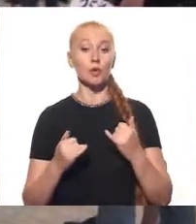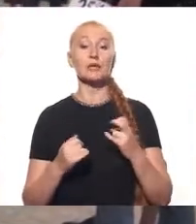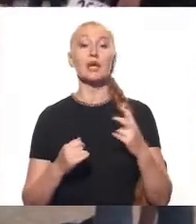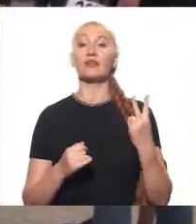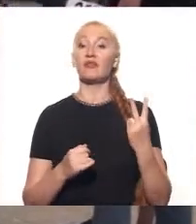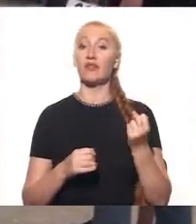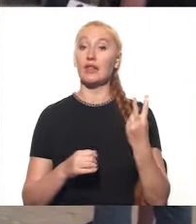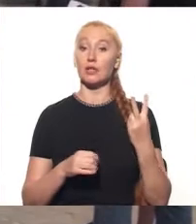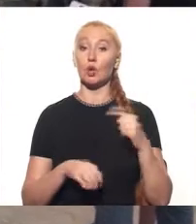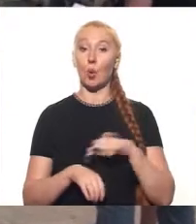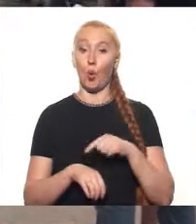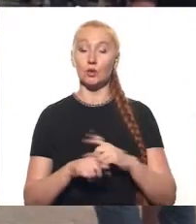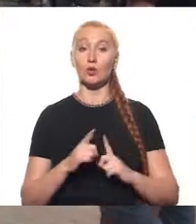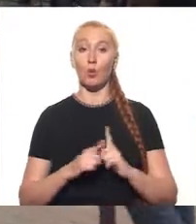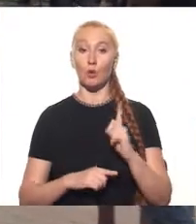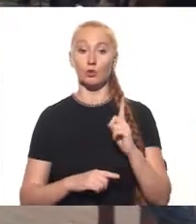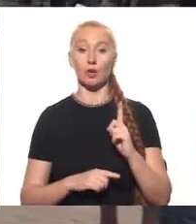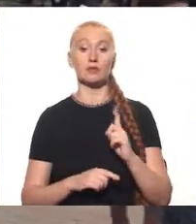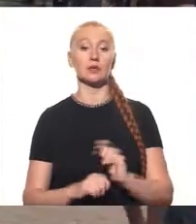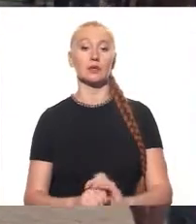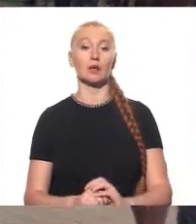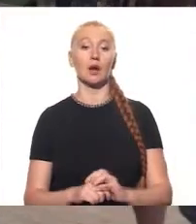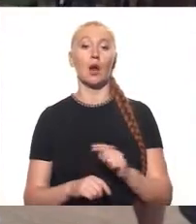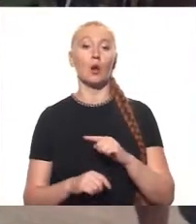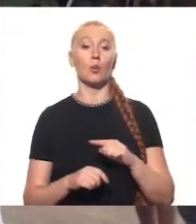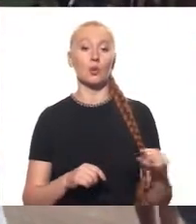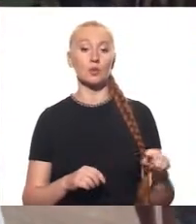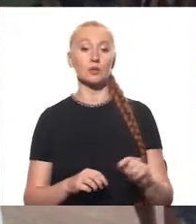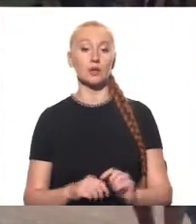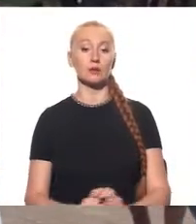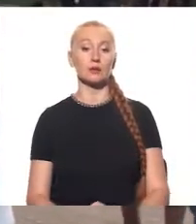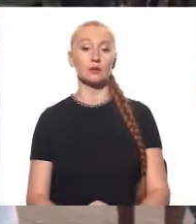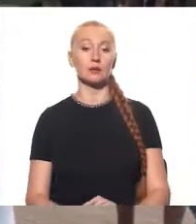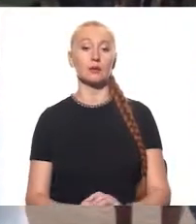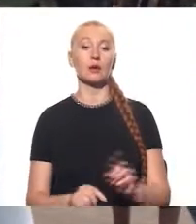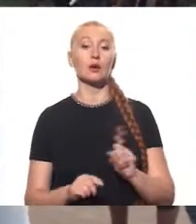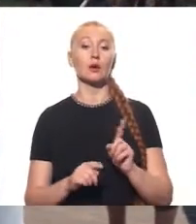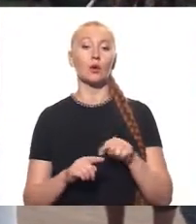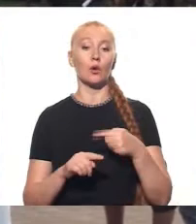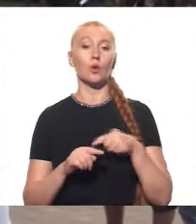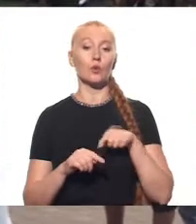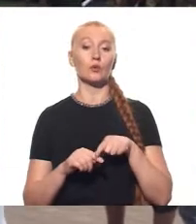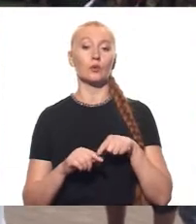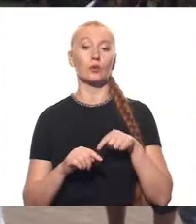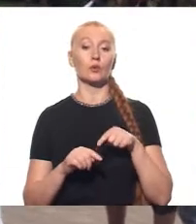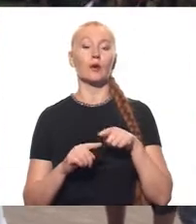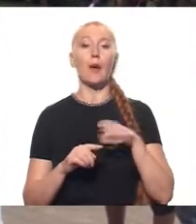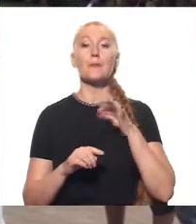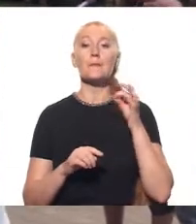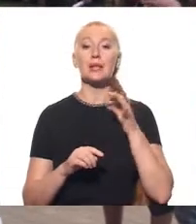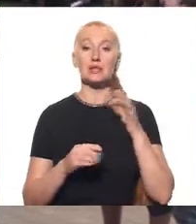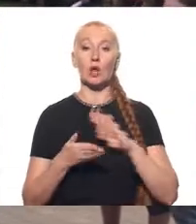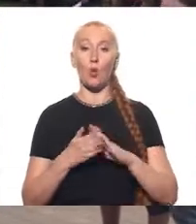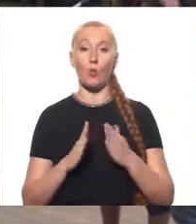години почався процес, той процес, який був підписаний в рамках Мінських домовленостей